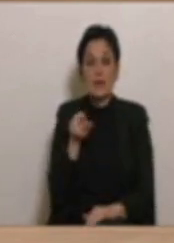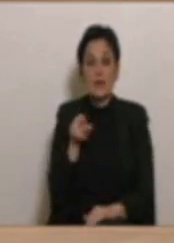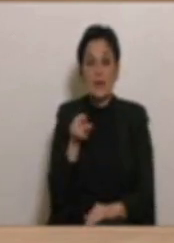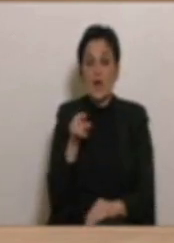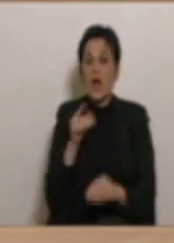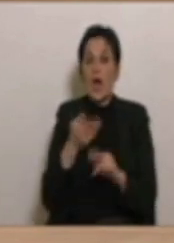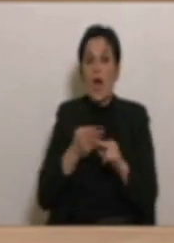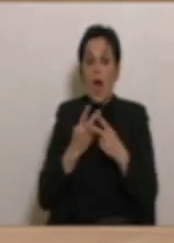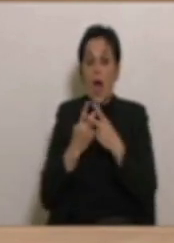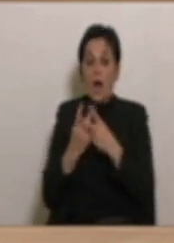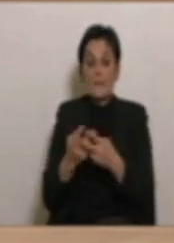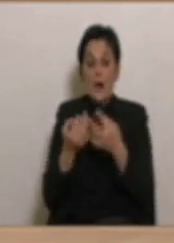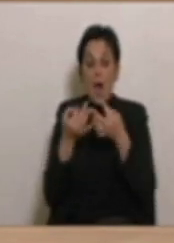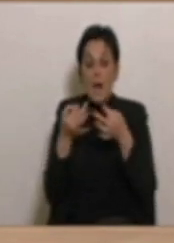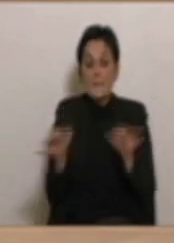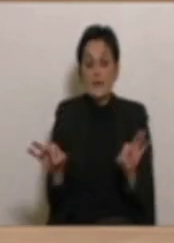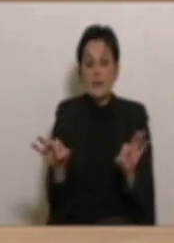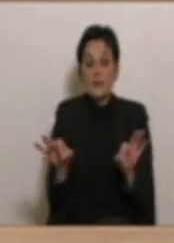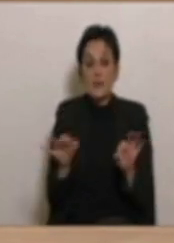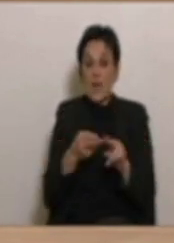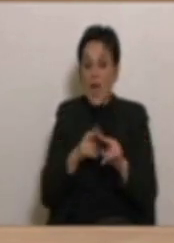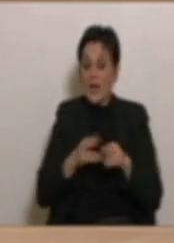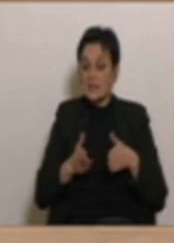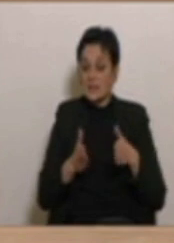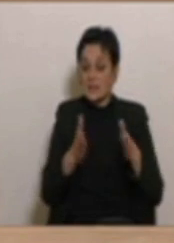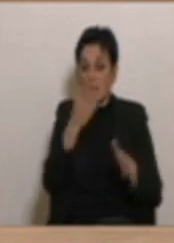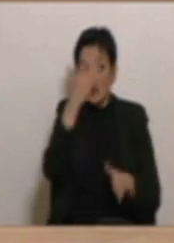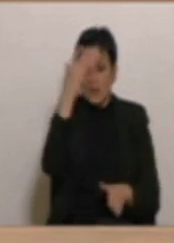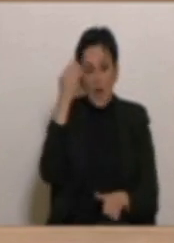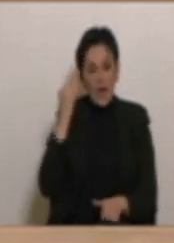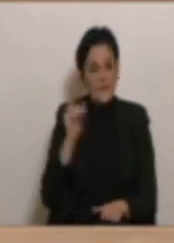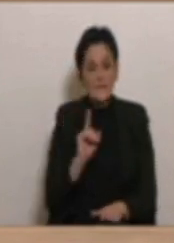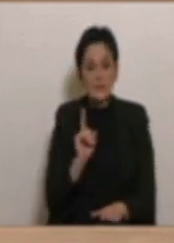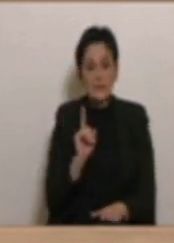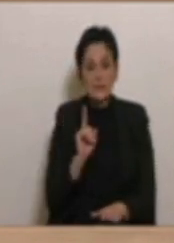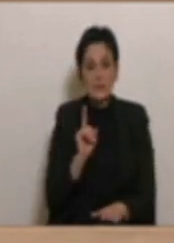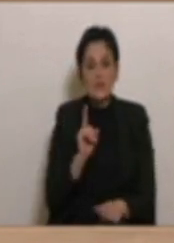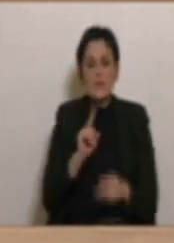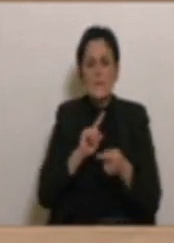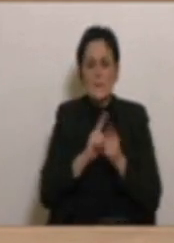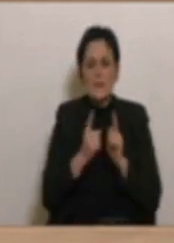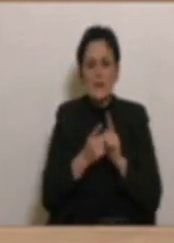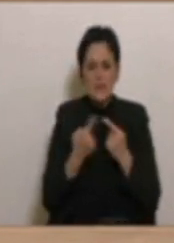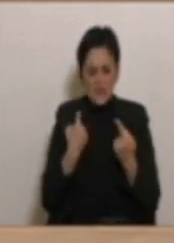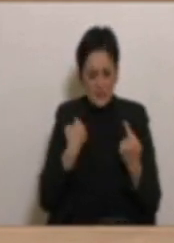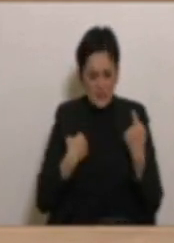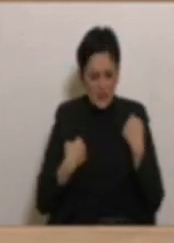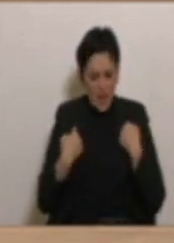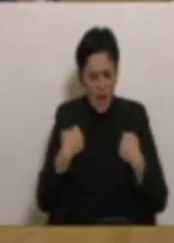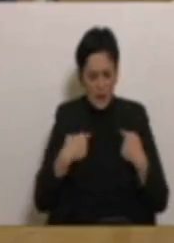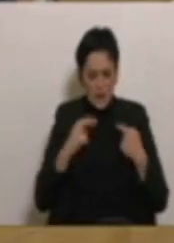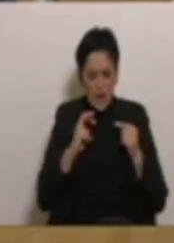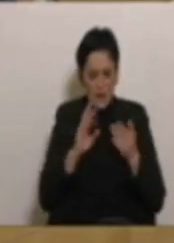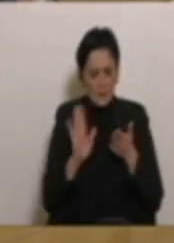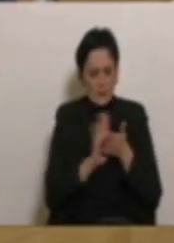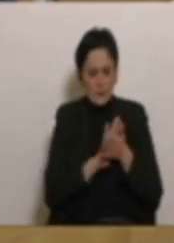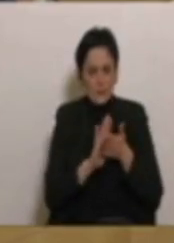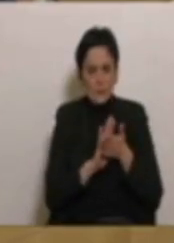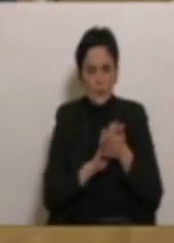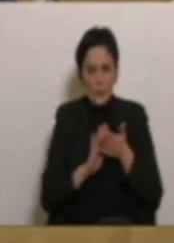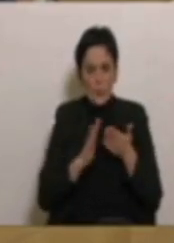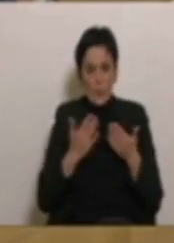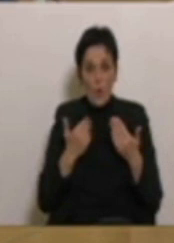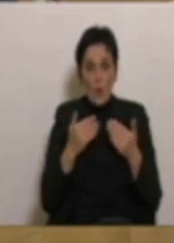ეს არის გზა არა დავიწყებისკენ, არამედ იარების მოშუშებისკენ. იმისთვის, რომ ჩვენ არ